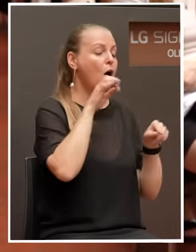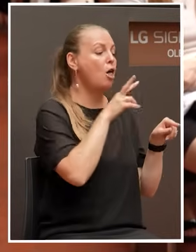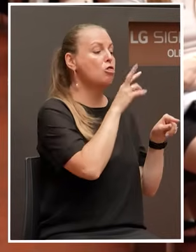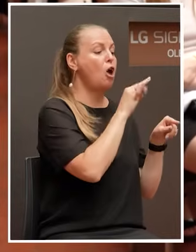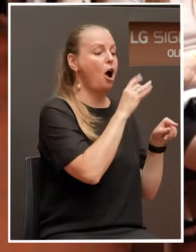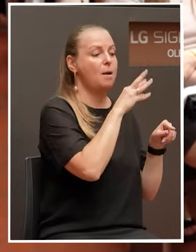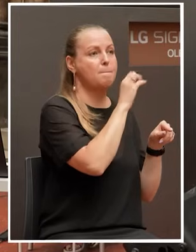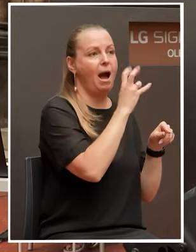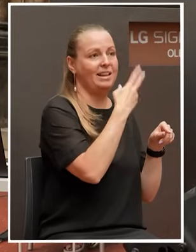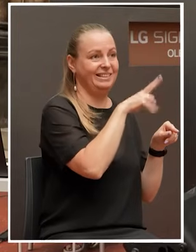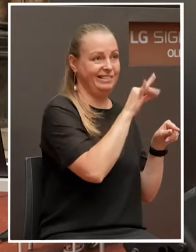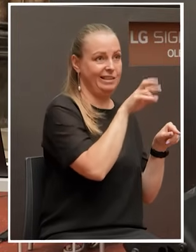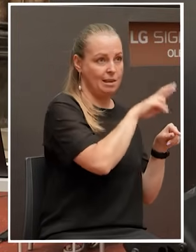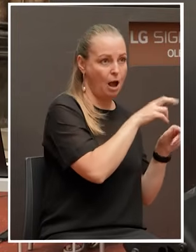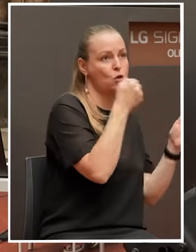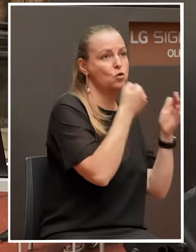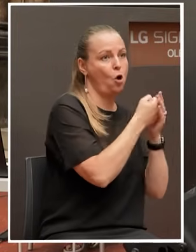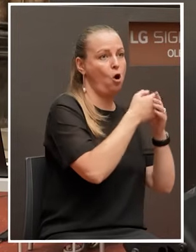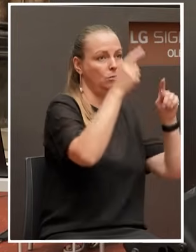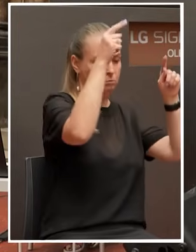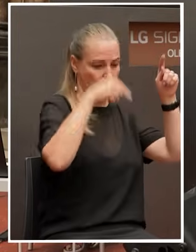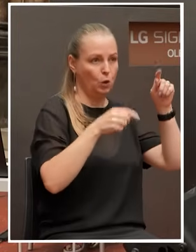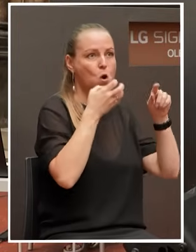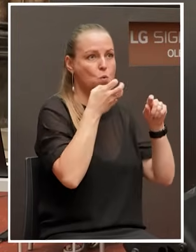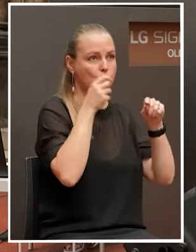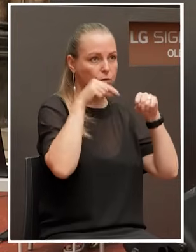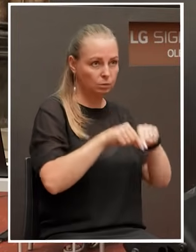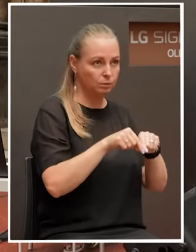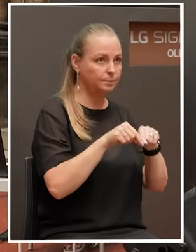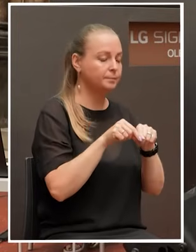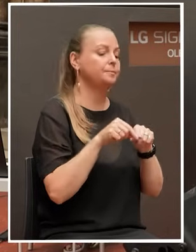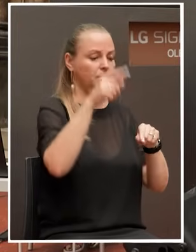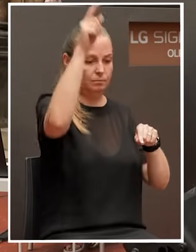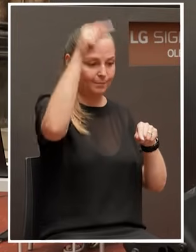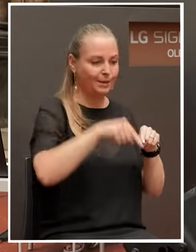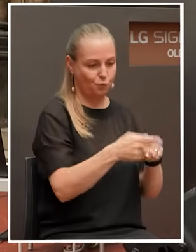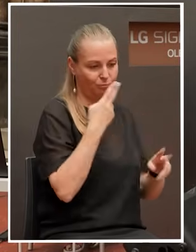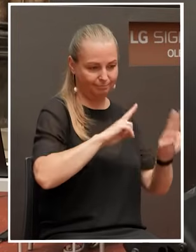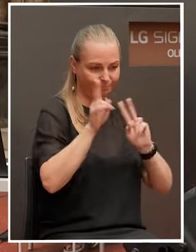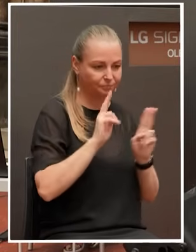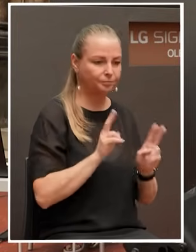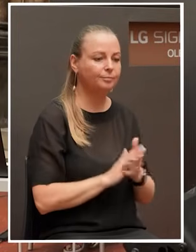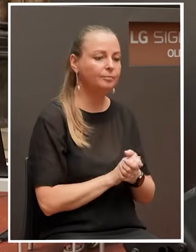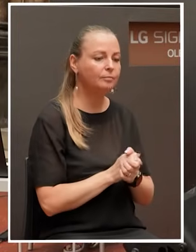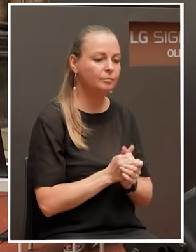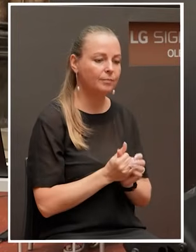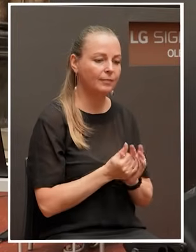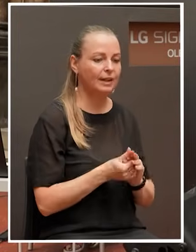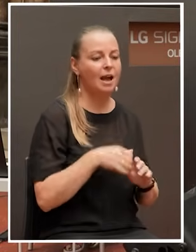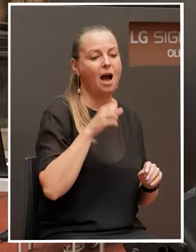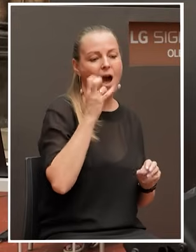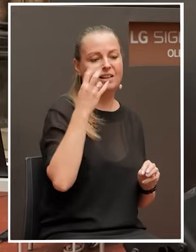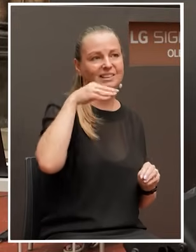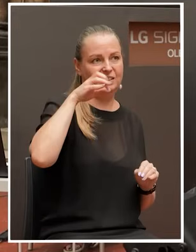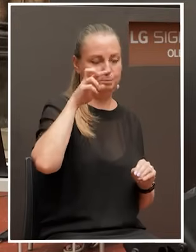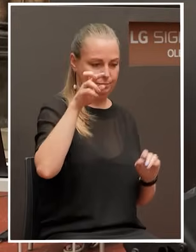Нормандии до самого юга, и вот несколько вещей, сделанных в Антибе, я вам сейчас покажу. И обратите